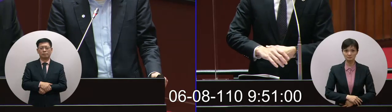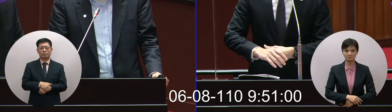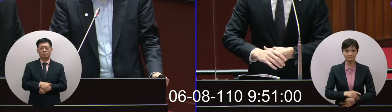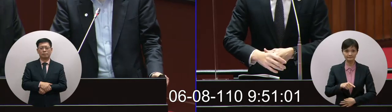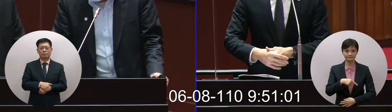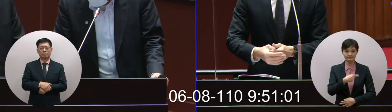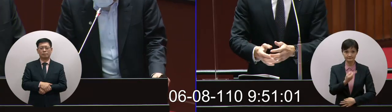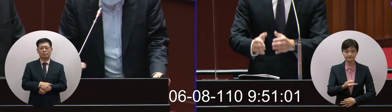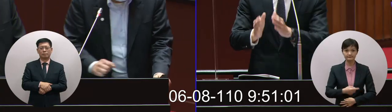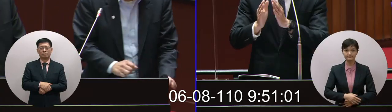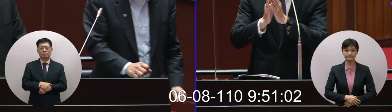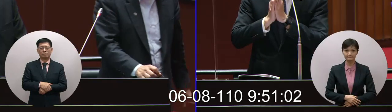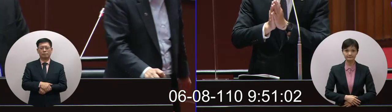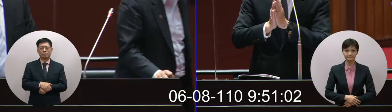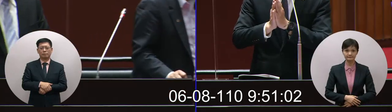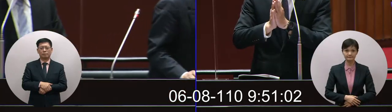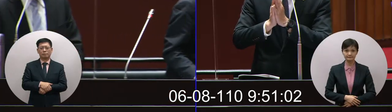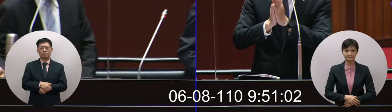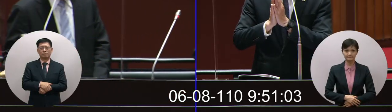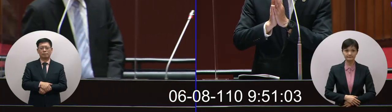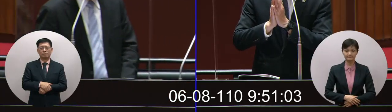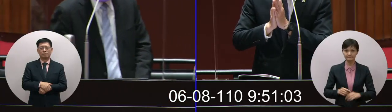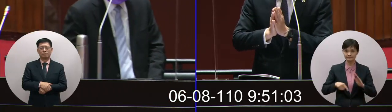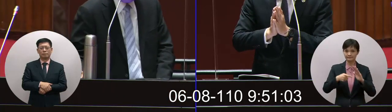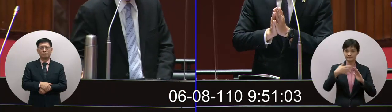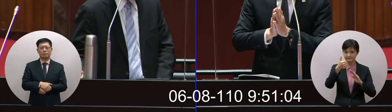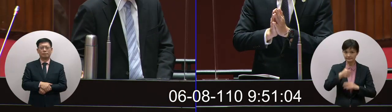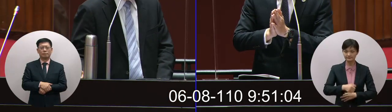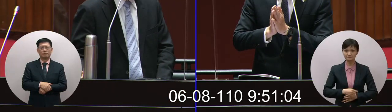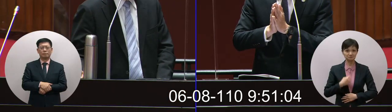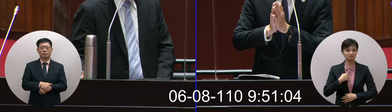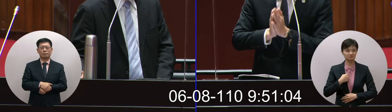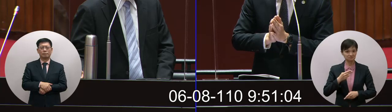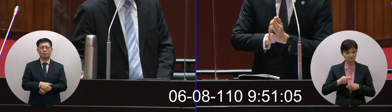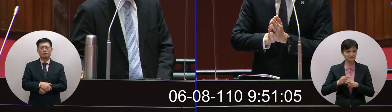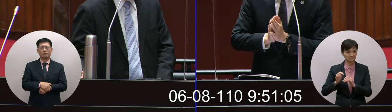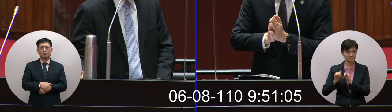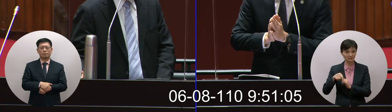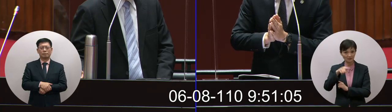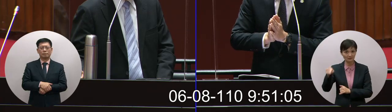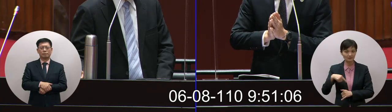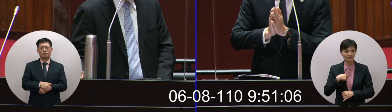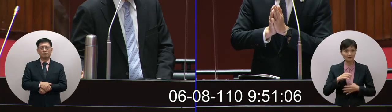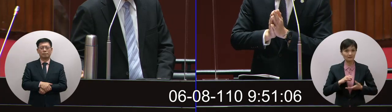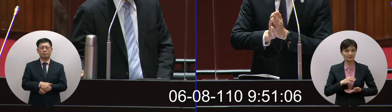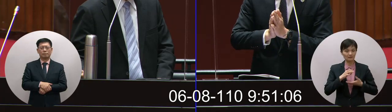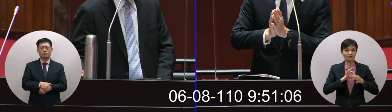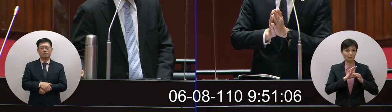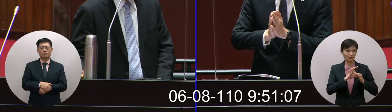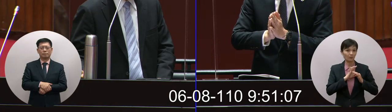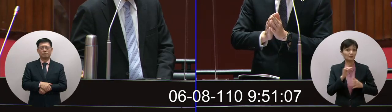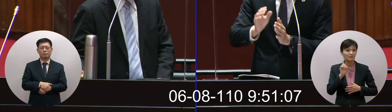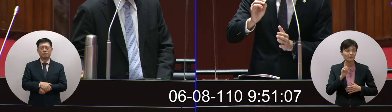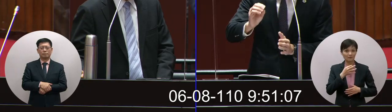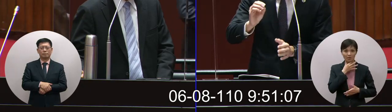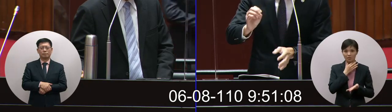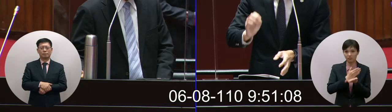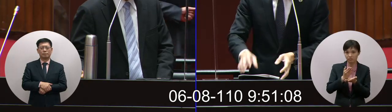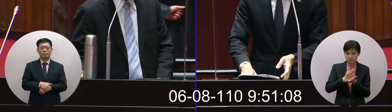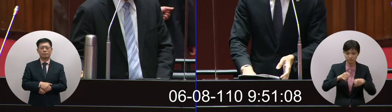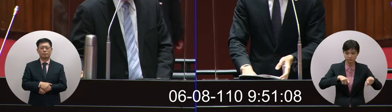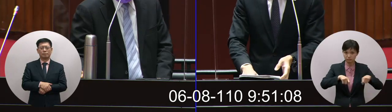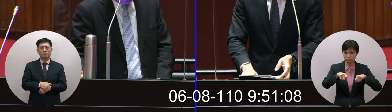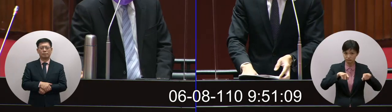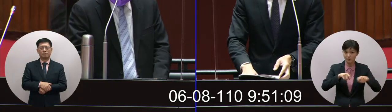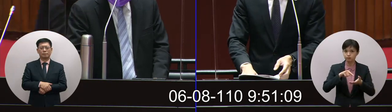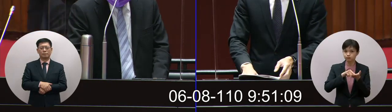会？上尾啊，即个院长，即个我相信大家最关心的是即个纾困的方案。啊，纾困内底吼有足